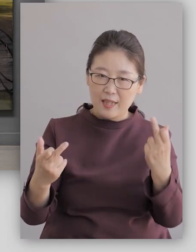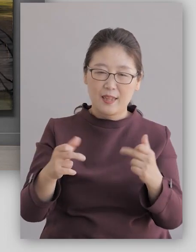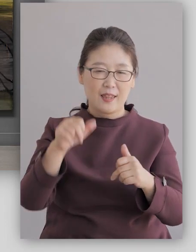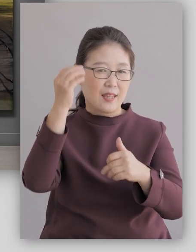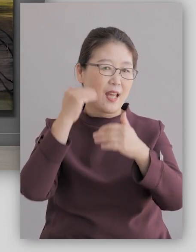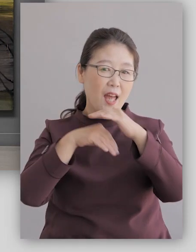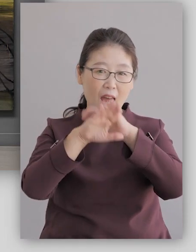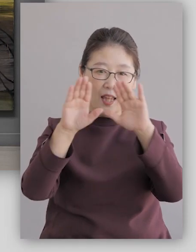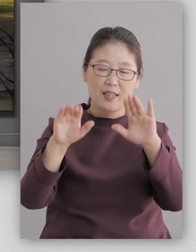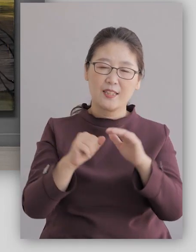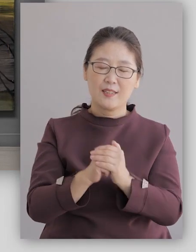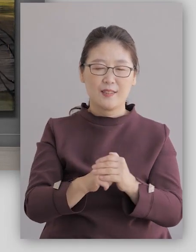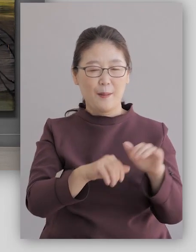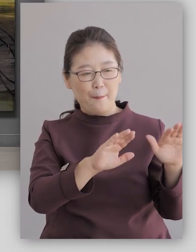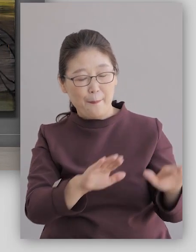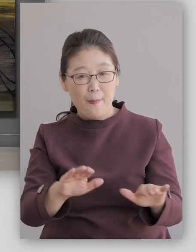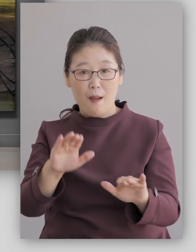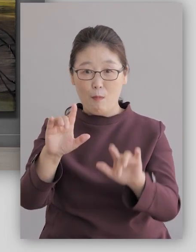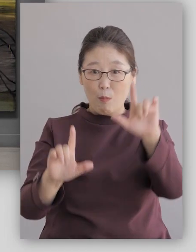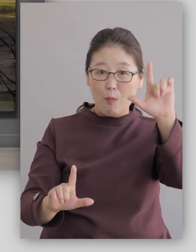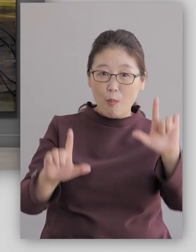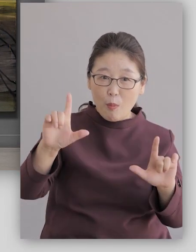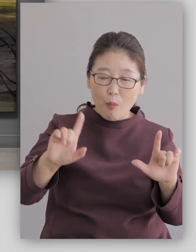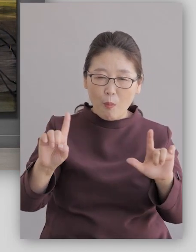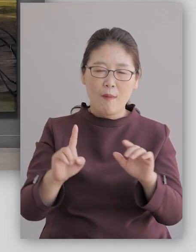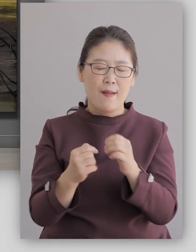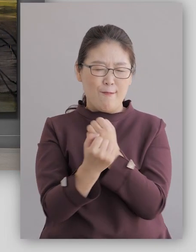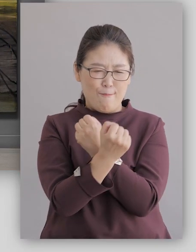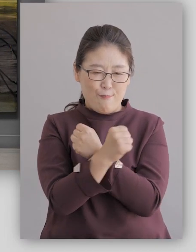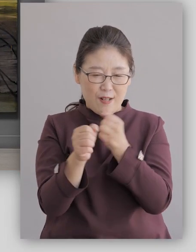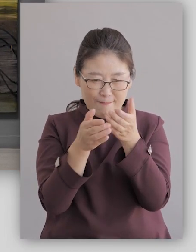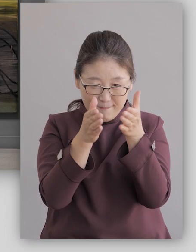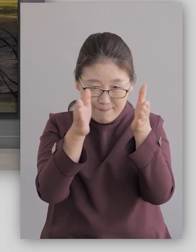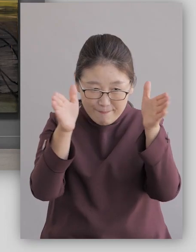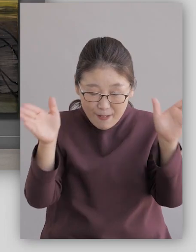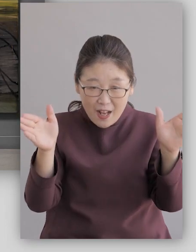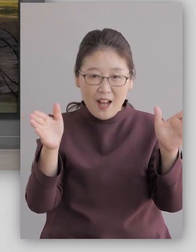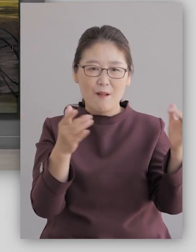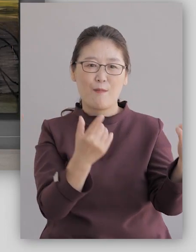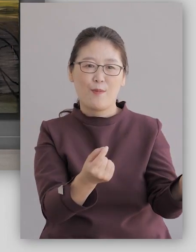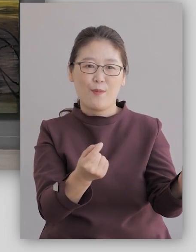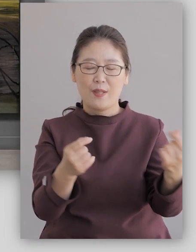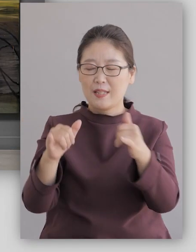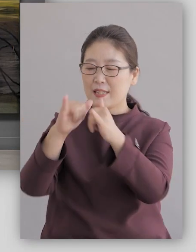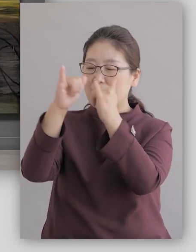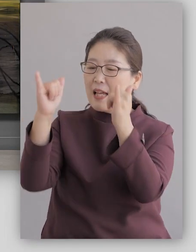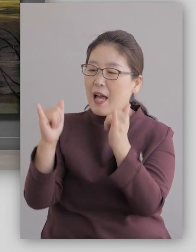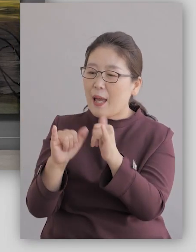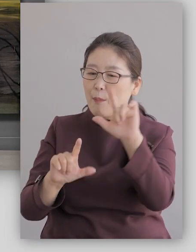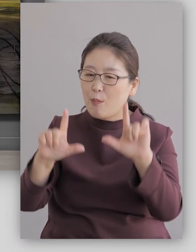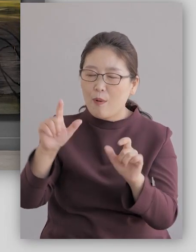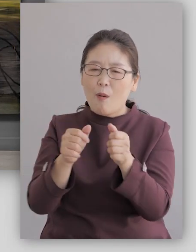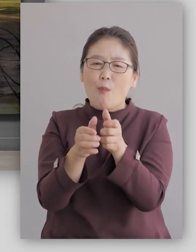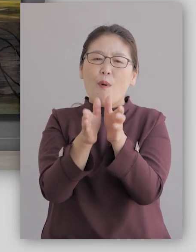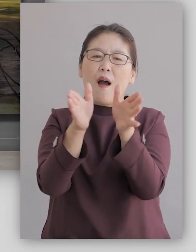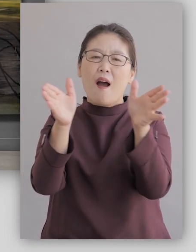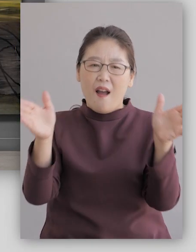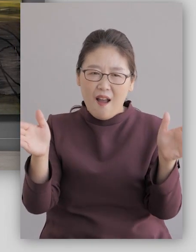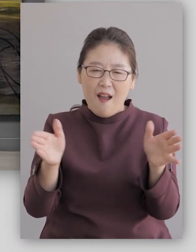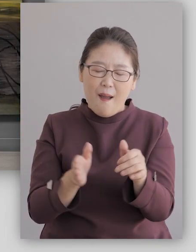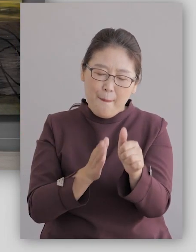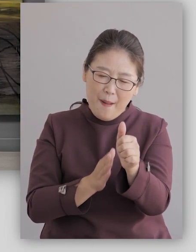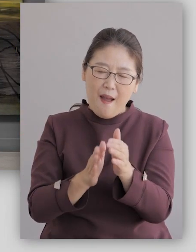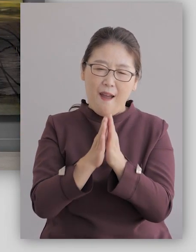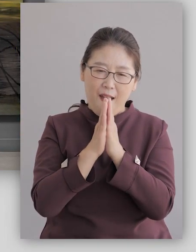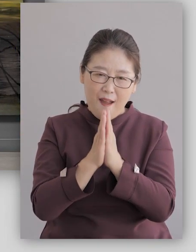넓은 좀 더 확장된 예술의 세계처럼 이 사회도 확장되기를 바라는 그런 희망과 염원을